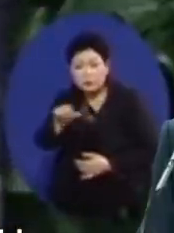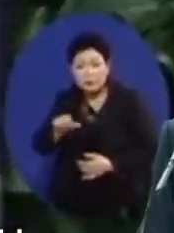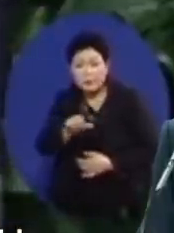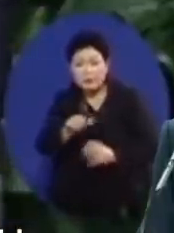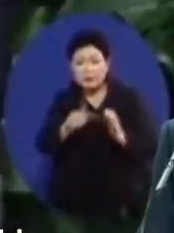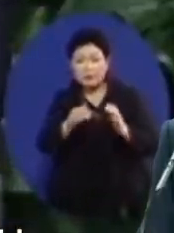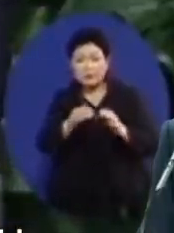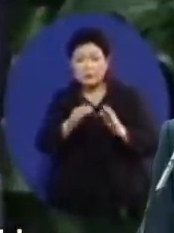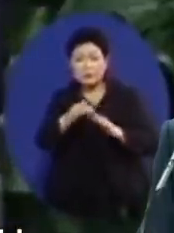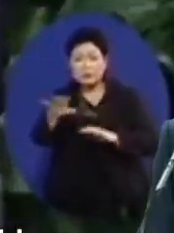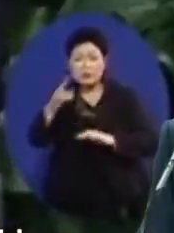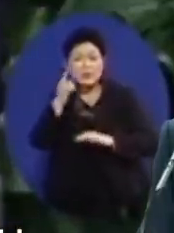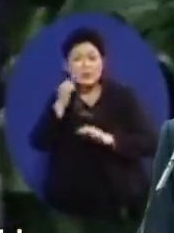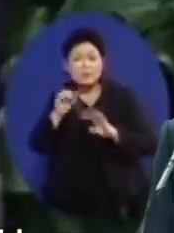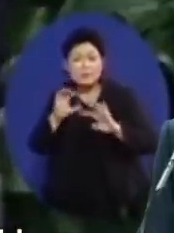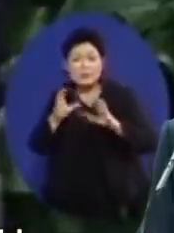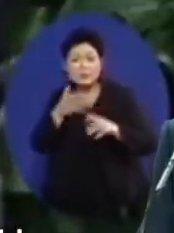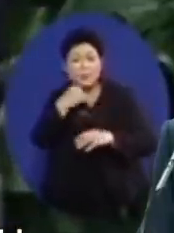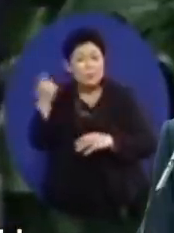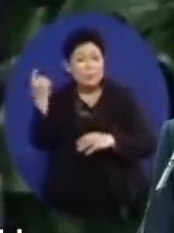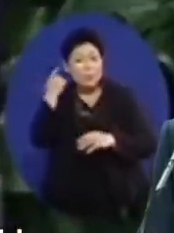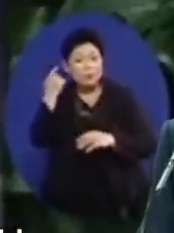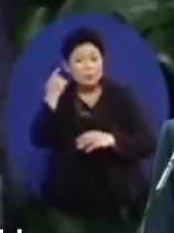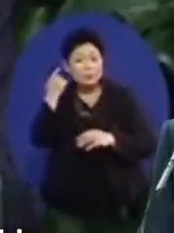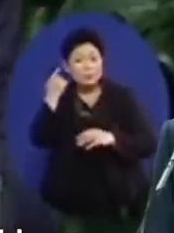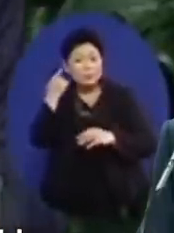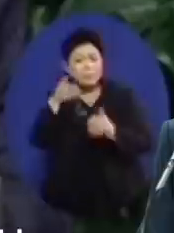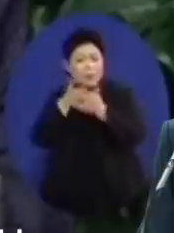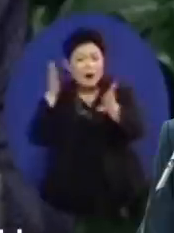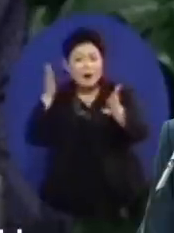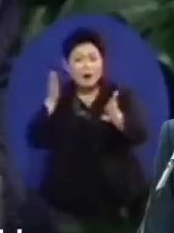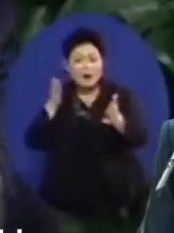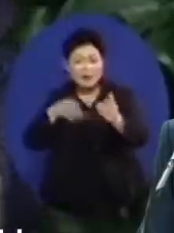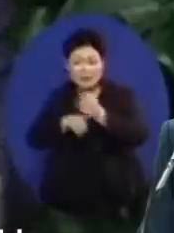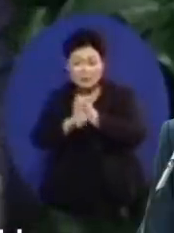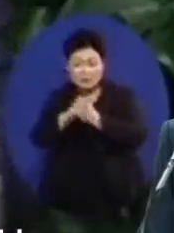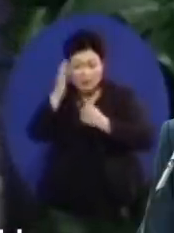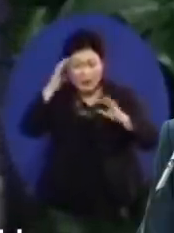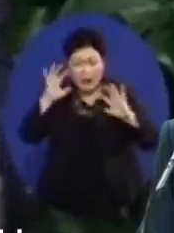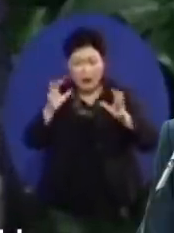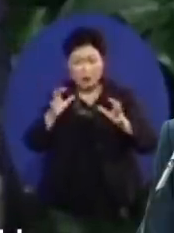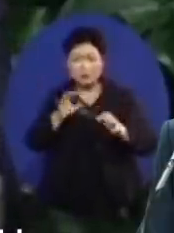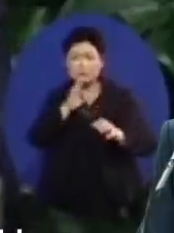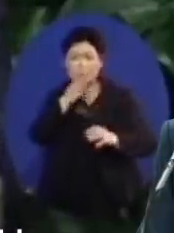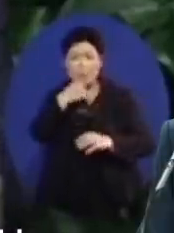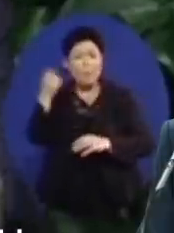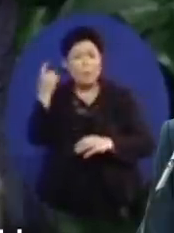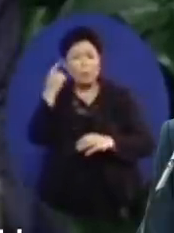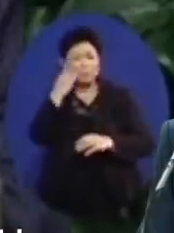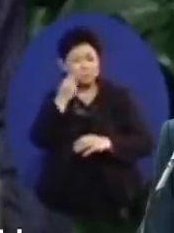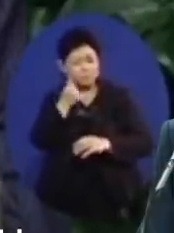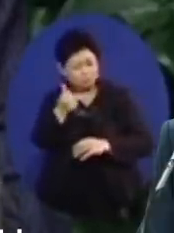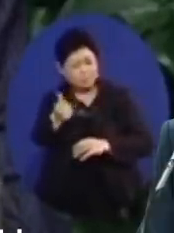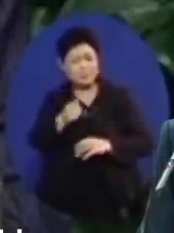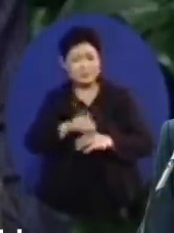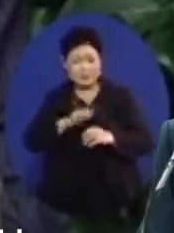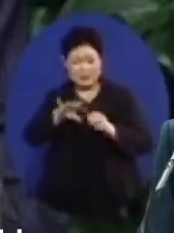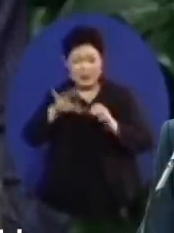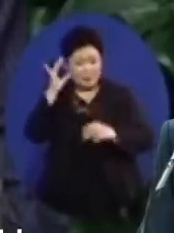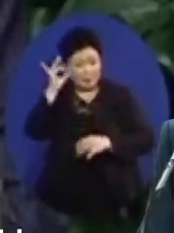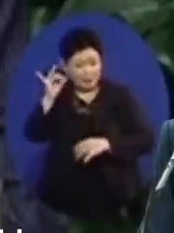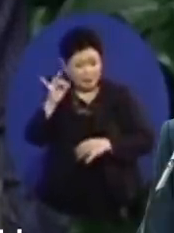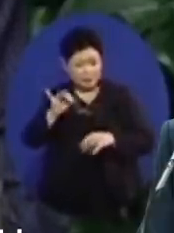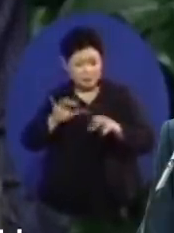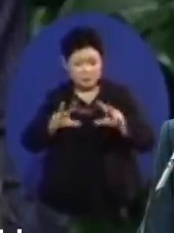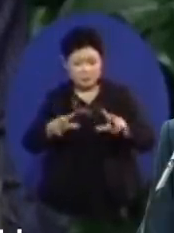이웃나라 일본에도 좀처럼 복음이 들어가지 않는데 우리 한국은 흐물흐물하게 복음이 들어갑니다. 100년 내에